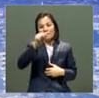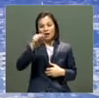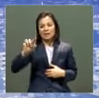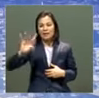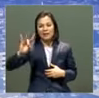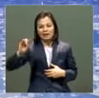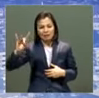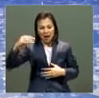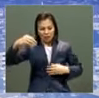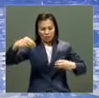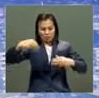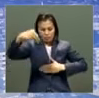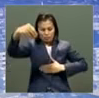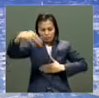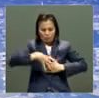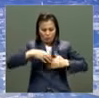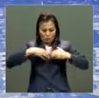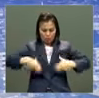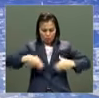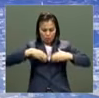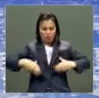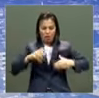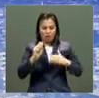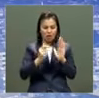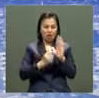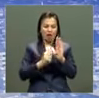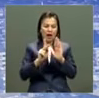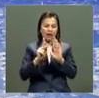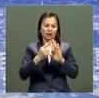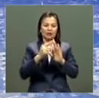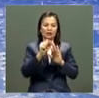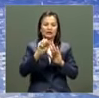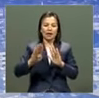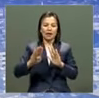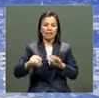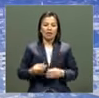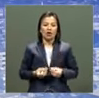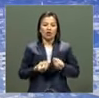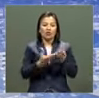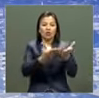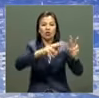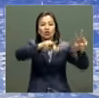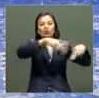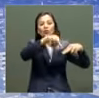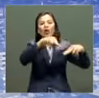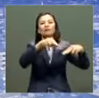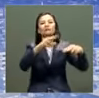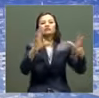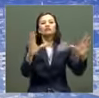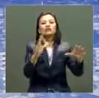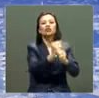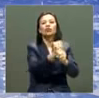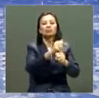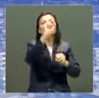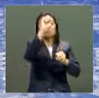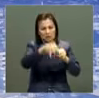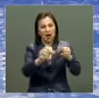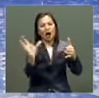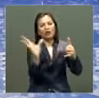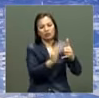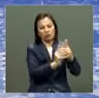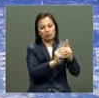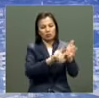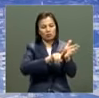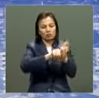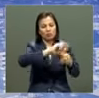88% ผลเอ็กซเรย์ปอดก็เป็นปอดอักเสบแพทย์ก็ส่งตรวจแล้วก็ผลออกมายืนยันว่าเป็นโควิด-19 ใช้เวล